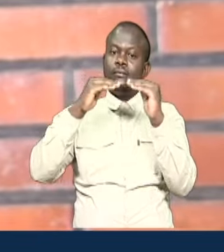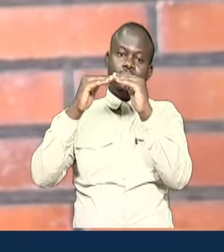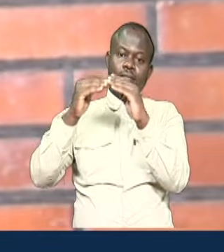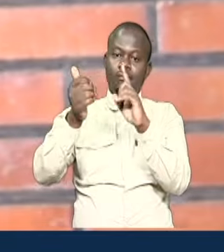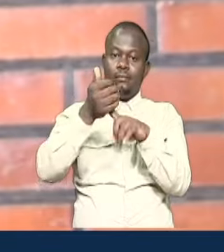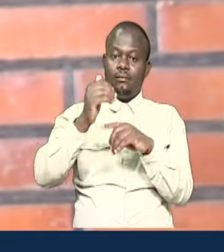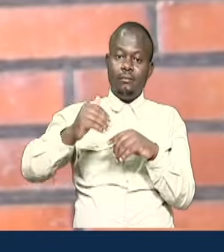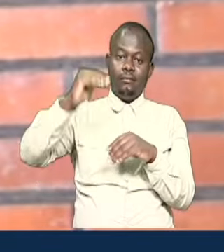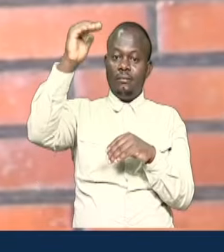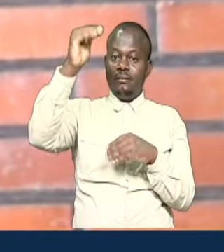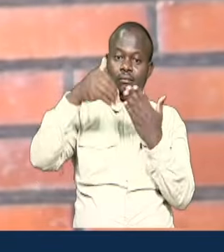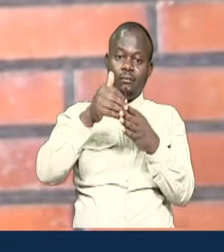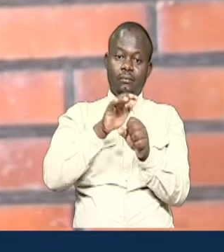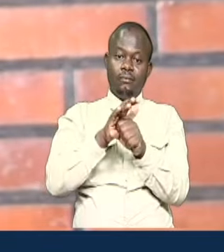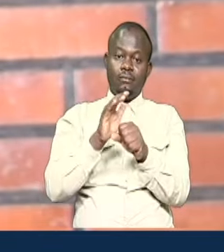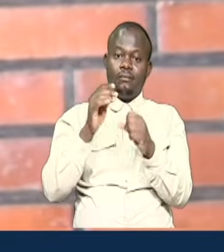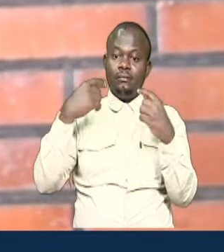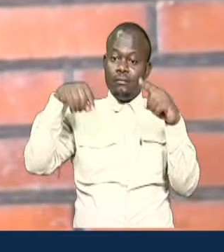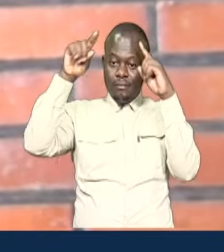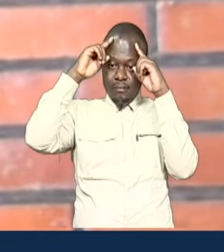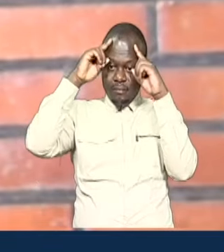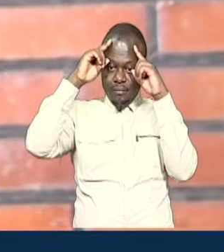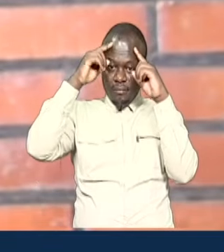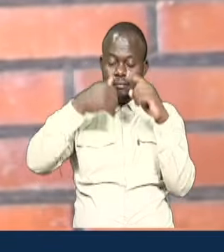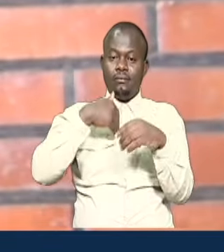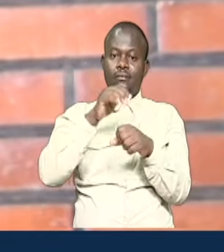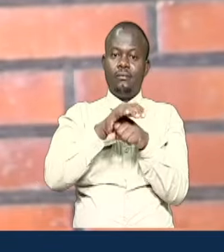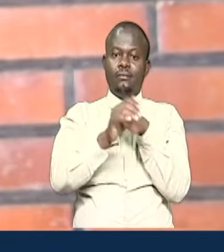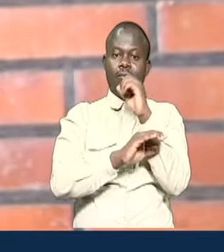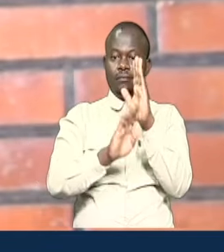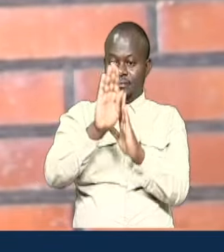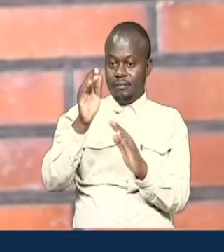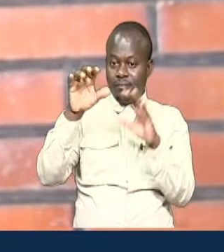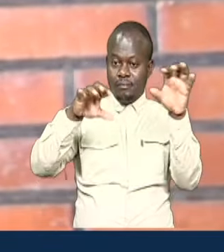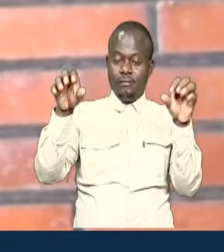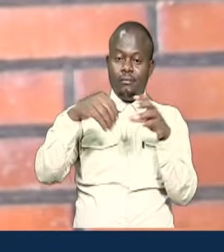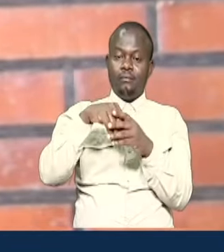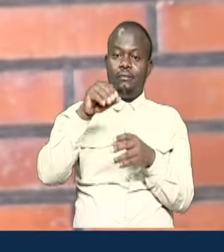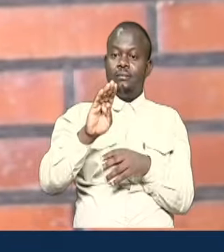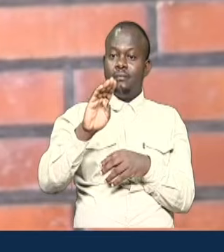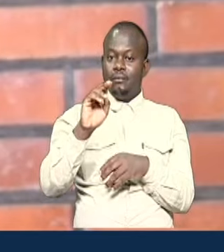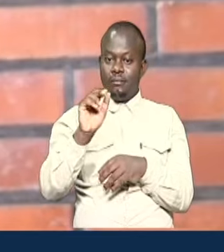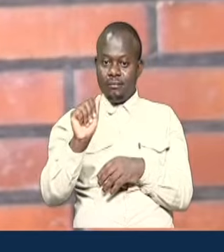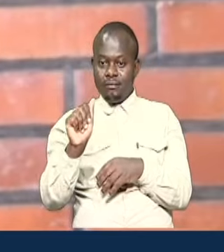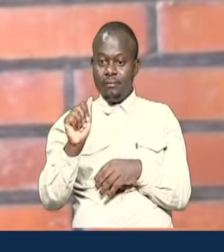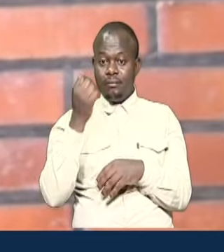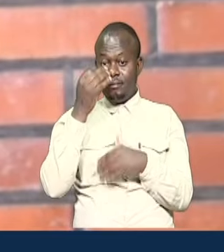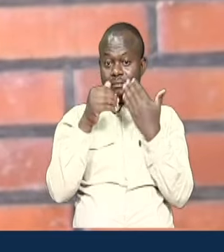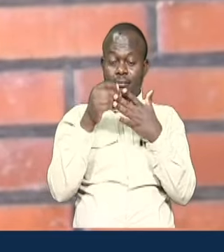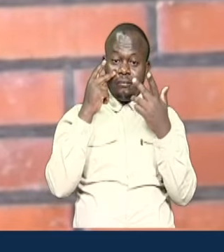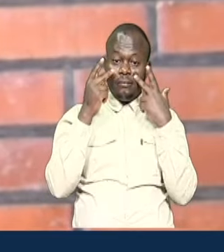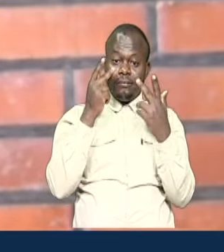achievement zisumbuye zijya no kuri za kaminuza. Turabafite mu bihugu byatembere bagiye bagira bachelors. Iyo rero